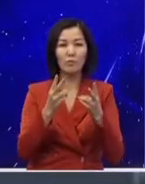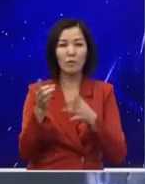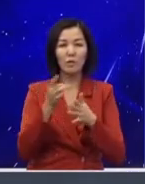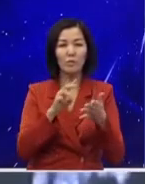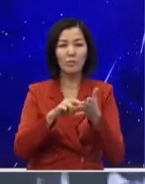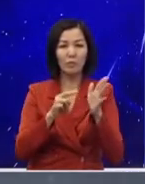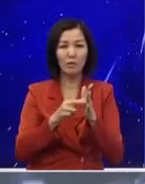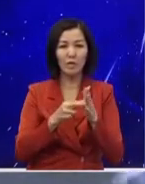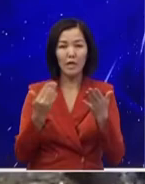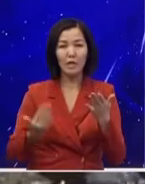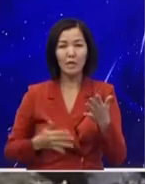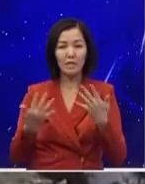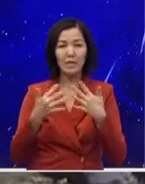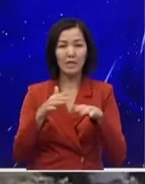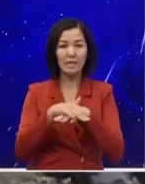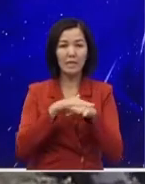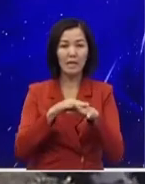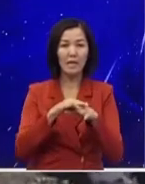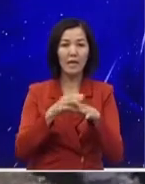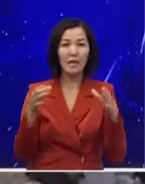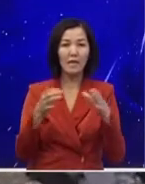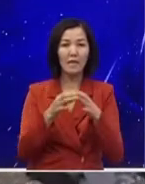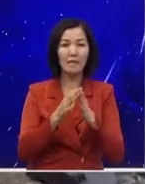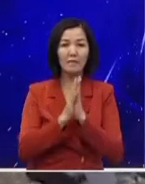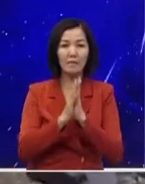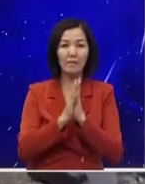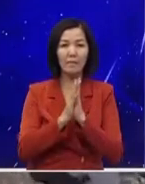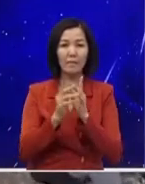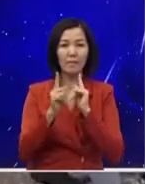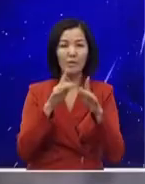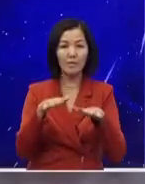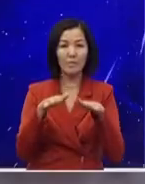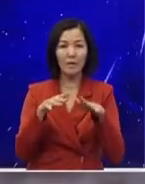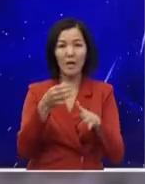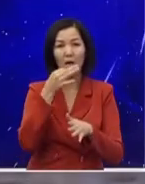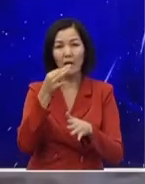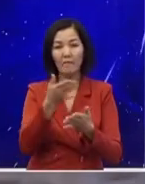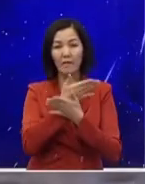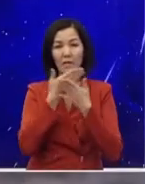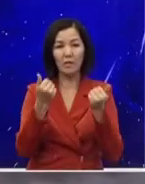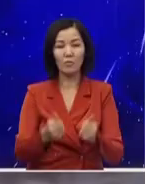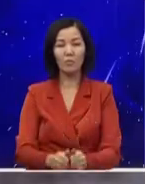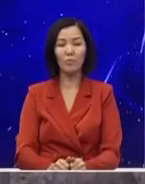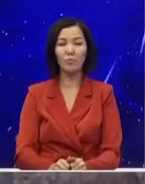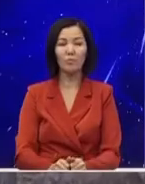республиканского бюджета. Жители села написали коллективный запрос в мажилис парламента, но ответа пока не получили.